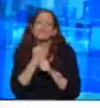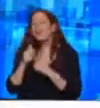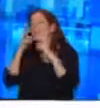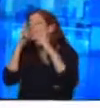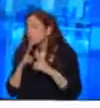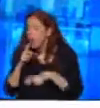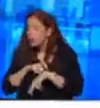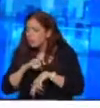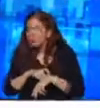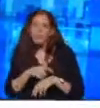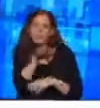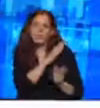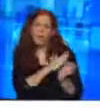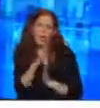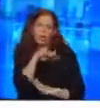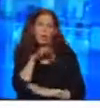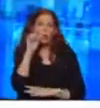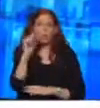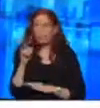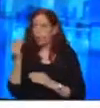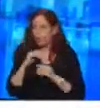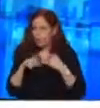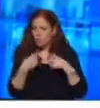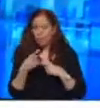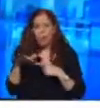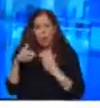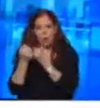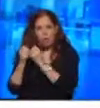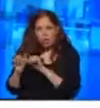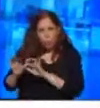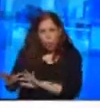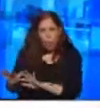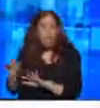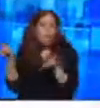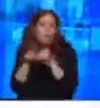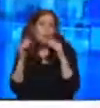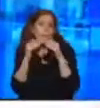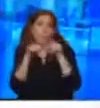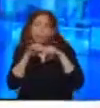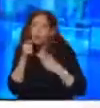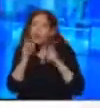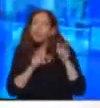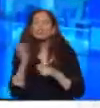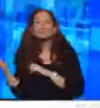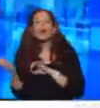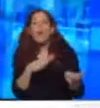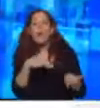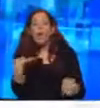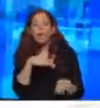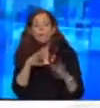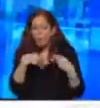השכונה, שבעוד 3 שנים, הקרקעות האלה ישוחררו הקרקעות האלה, ואותם בתים שיהרסו, ואנשים שיזרקו לרחובות, משפחות גדולות